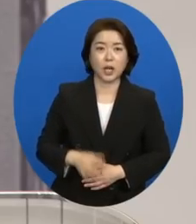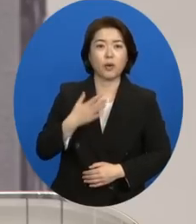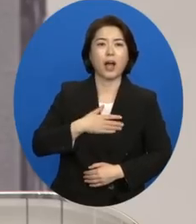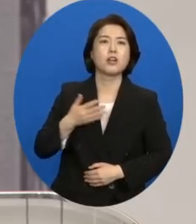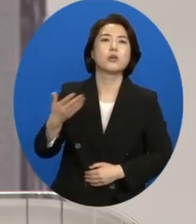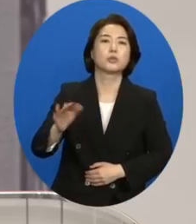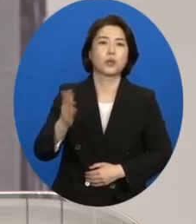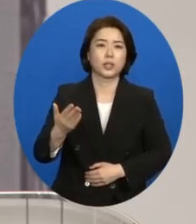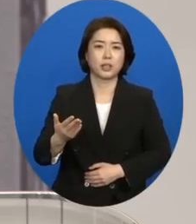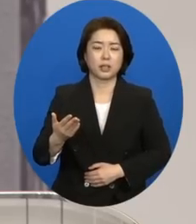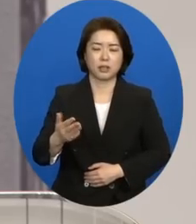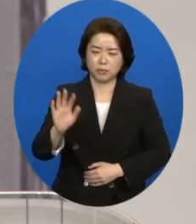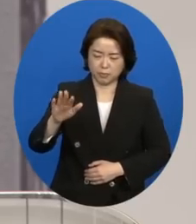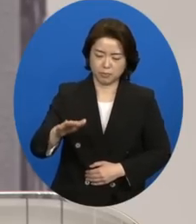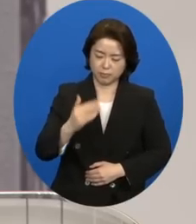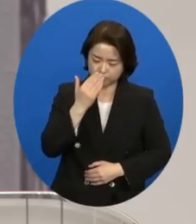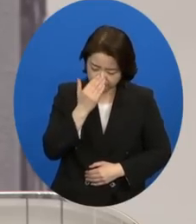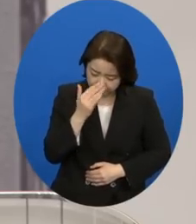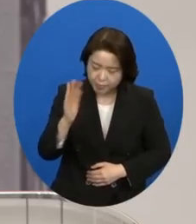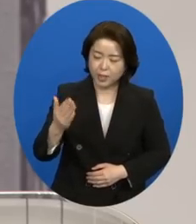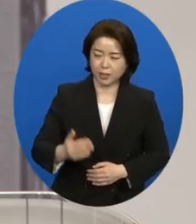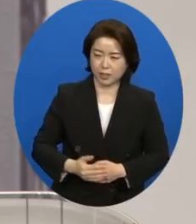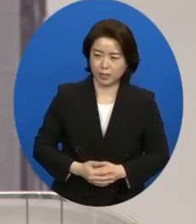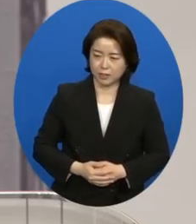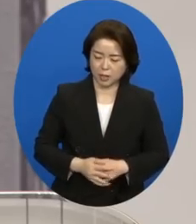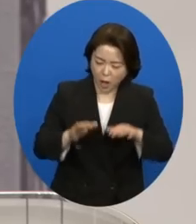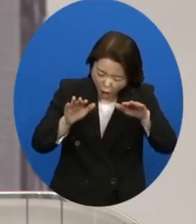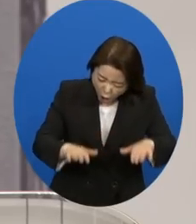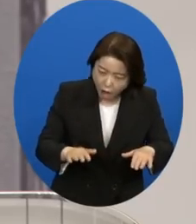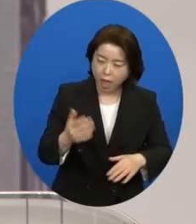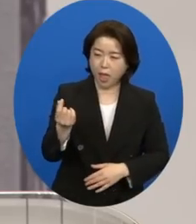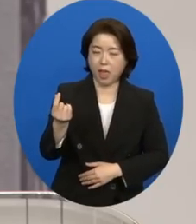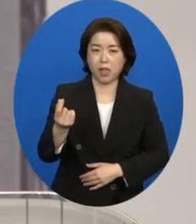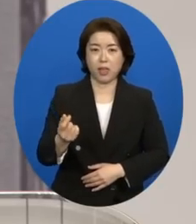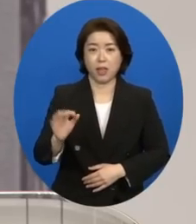엎드려야 돼 겸손해야 돼